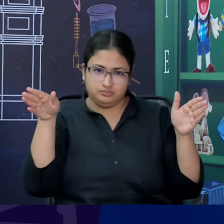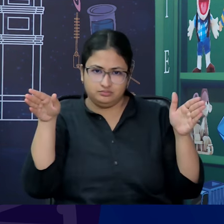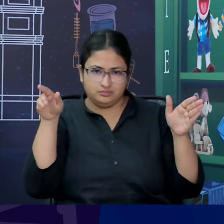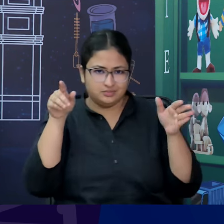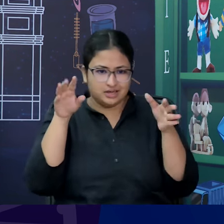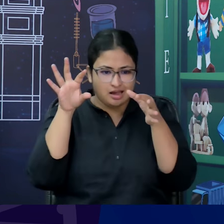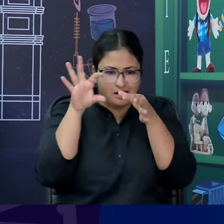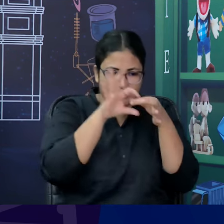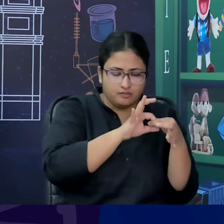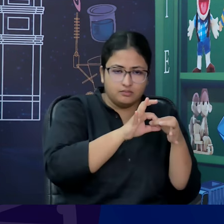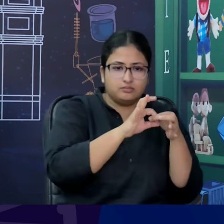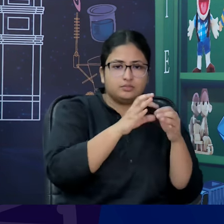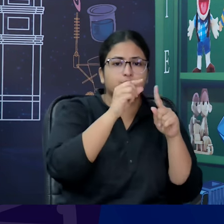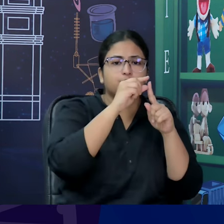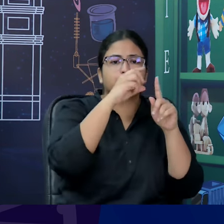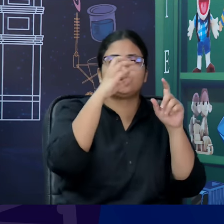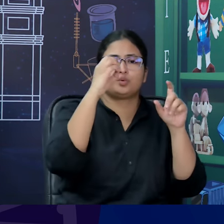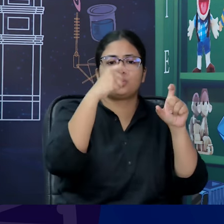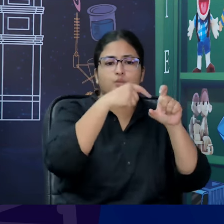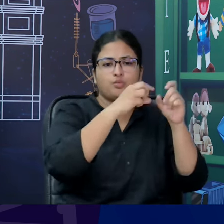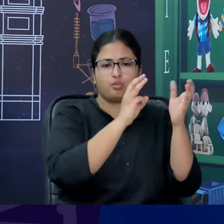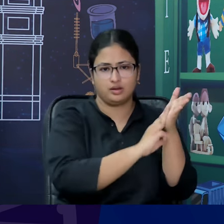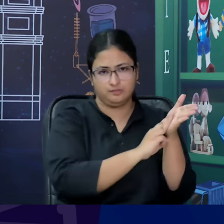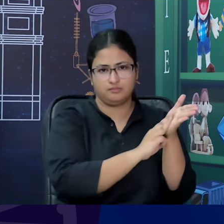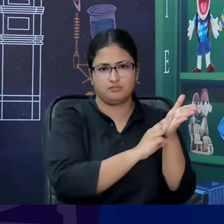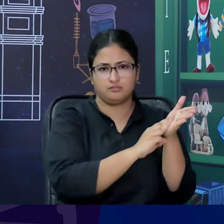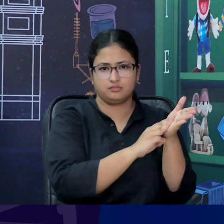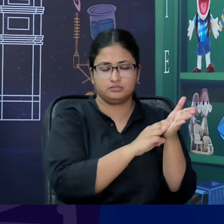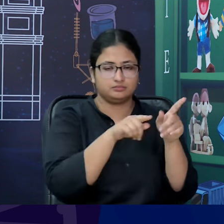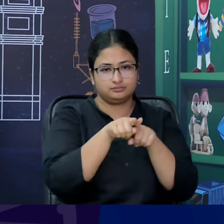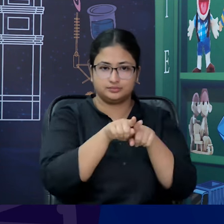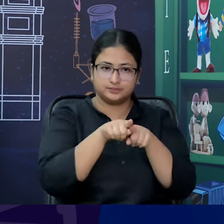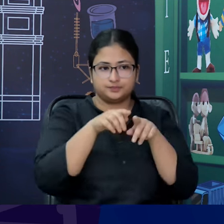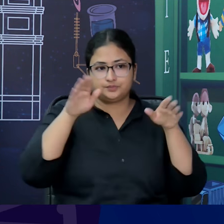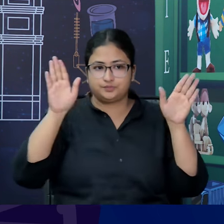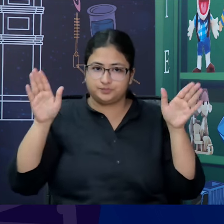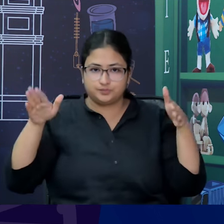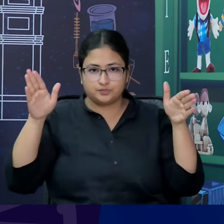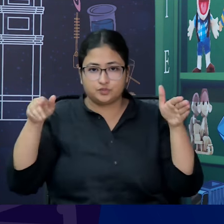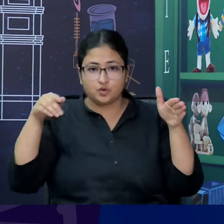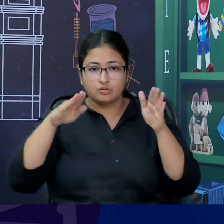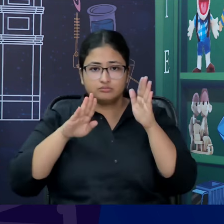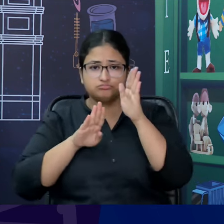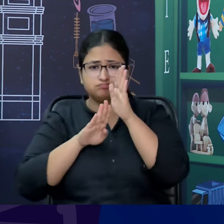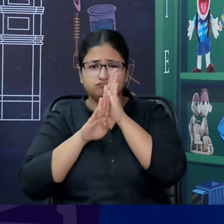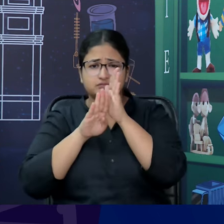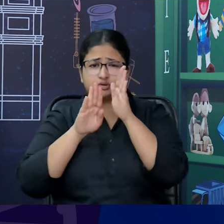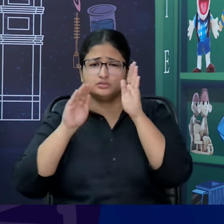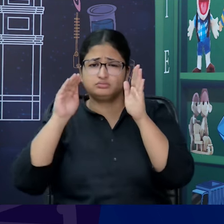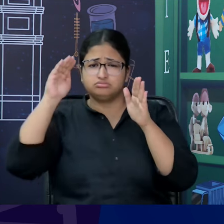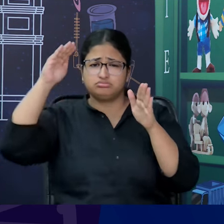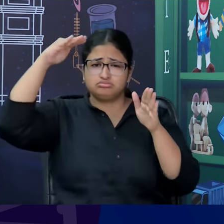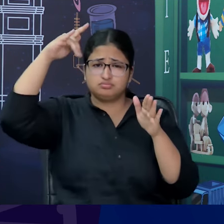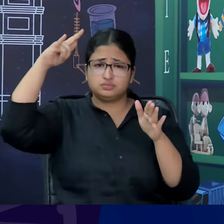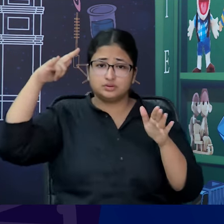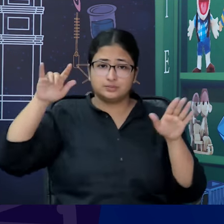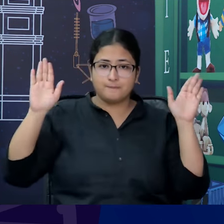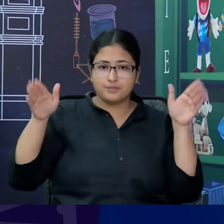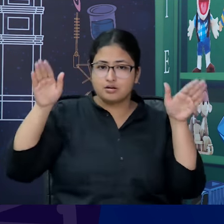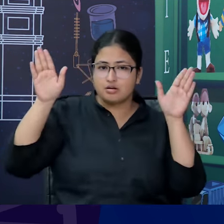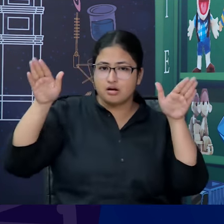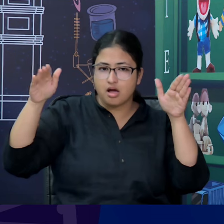है चिड़िया जितना उड़ती है उसकी एक सीमा होती है उसकी गति की सीमा होती है उसकी ऊंचाई जहां तक वो जाती है